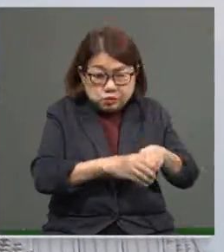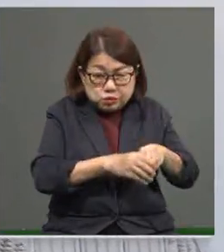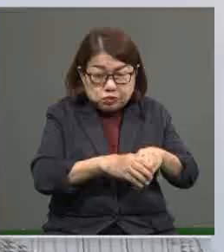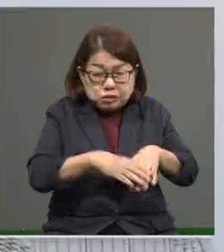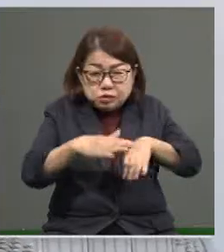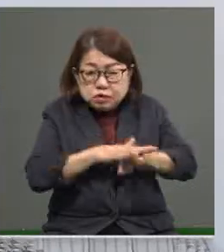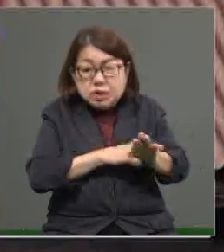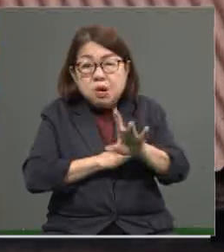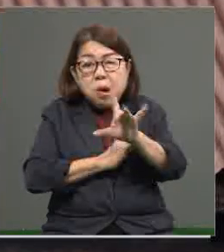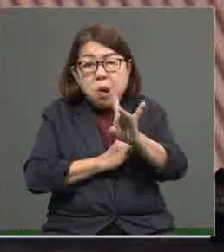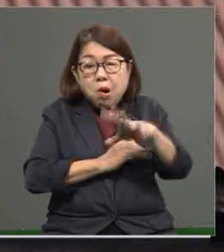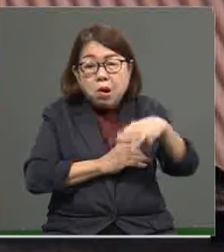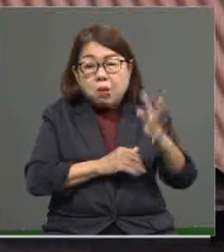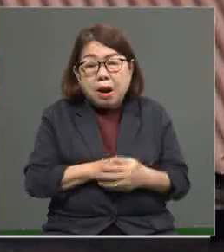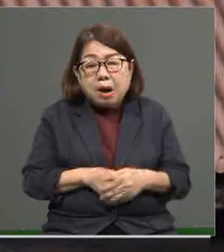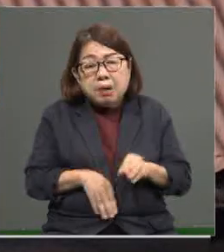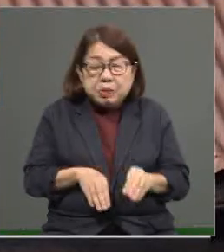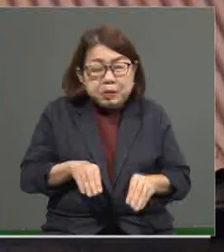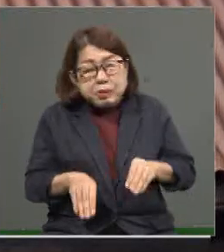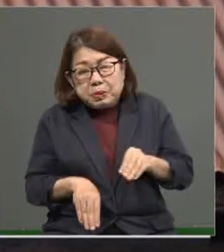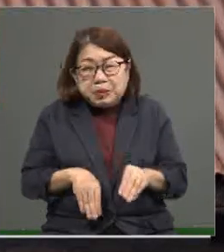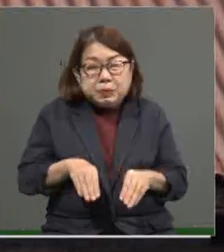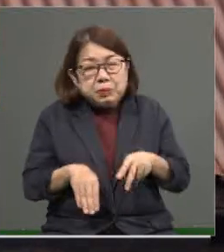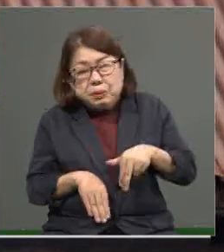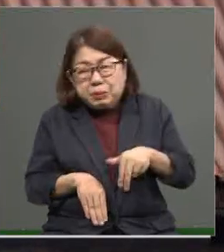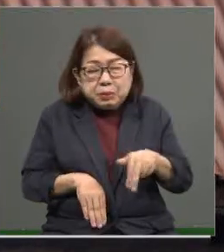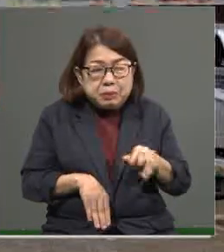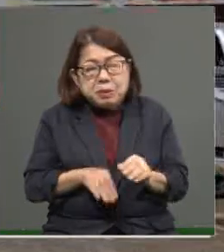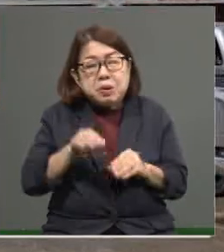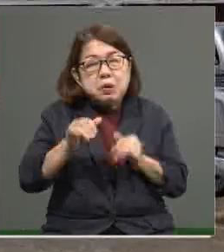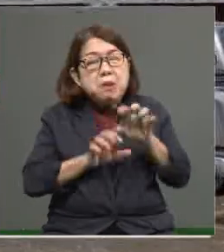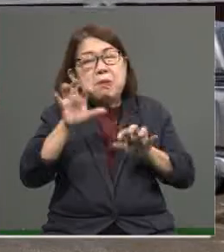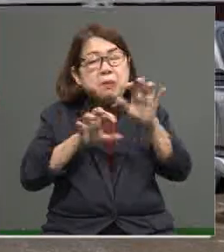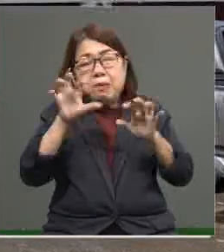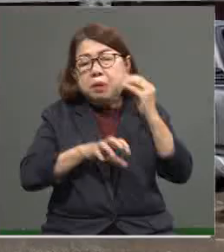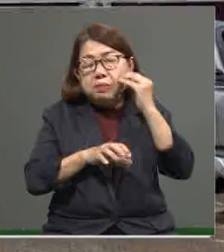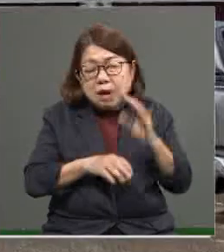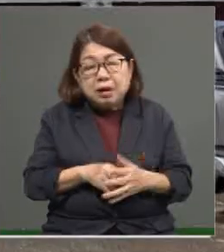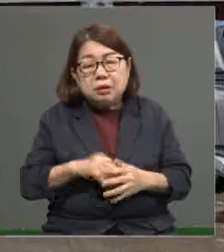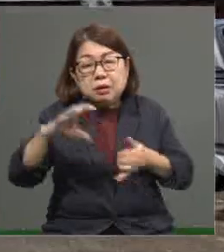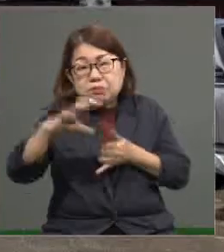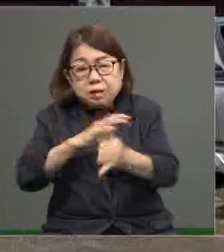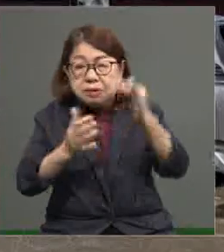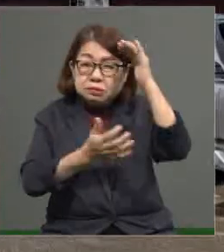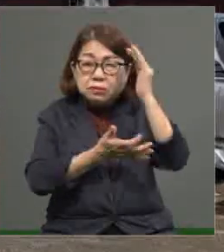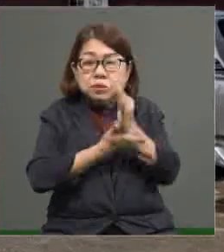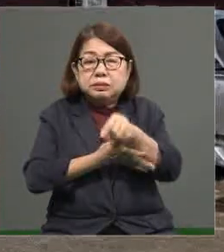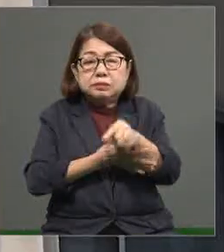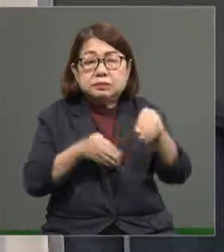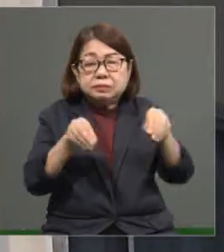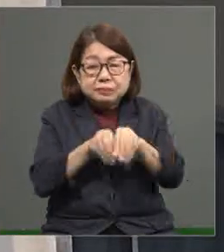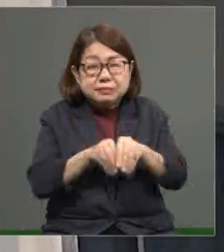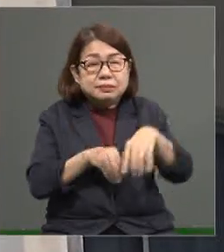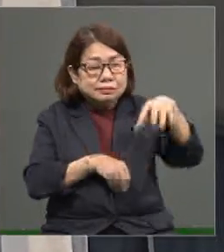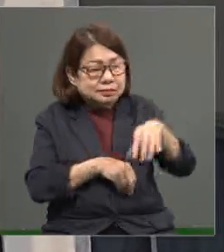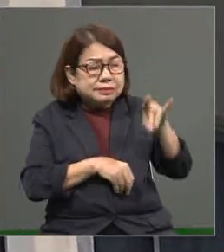เสาไฟปีนป่ายอยู่ตามบ้านเรือนประชาชนและบางส่วนอย่างที่บอกว่าบุกสถานีตำรวจภูธรท่าหินที่ติดอยู่กับสถานอนุบาล